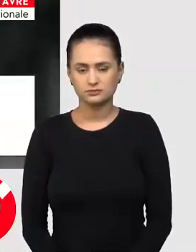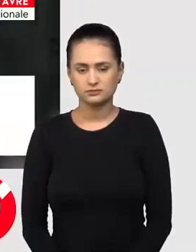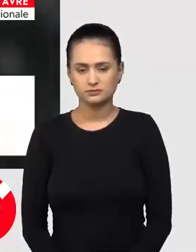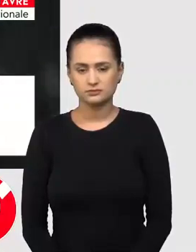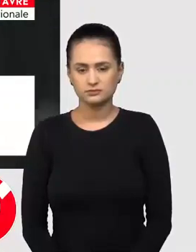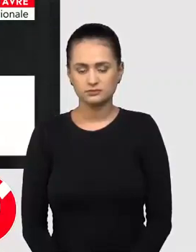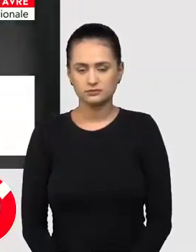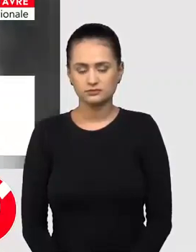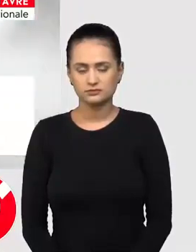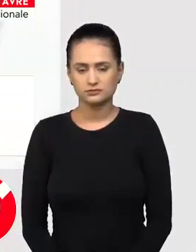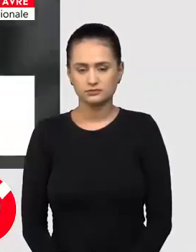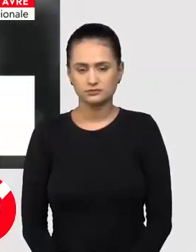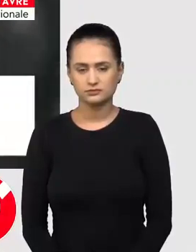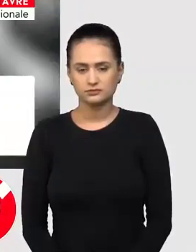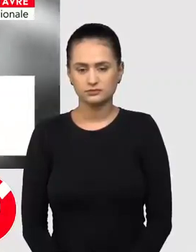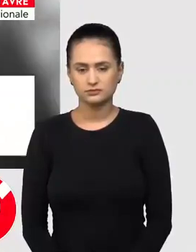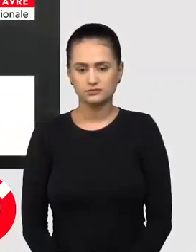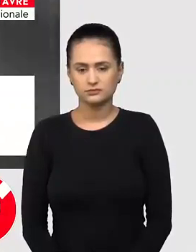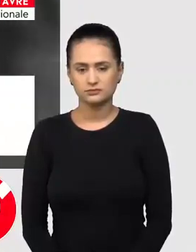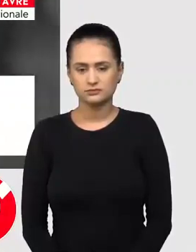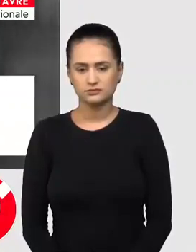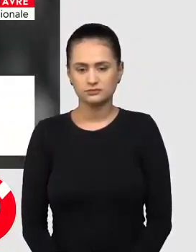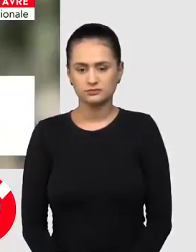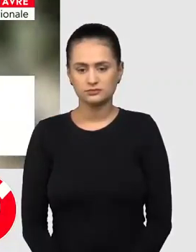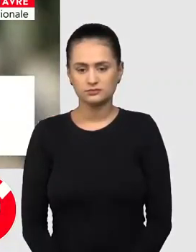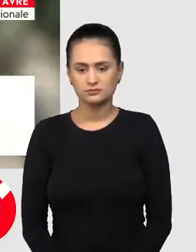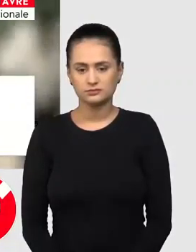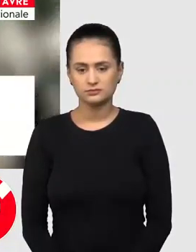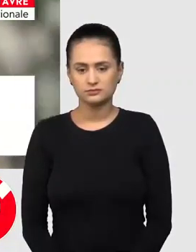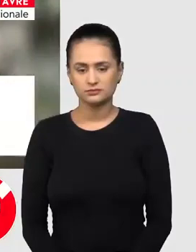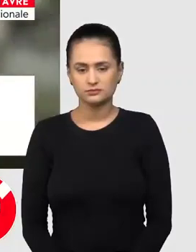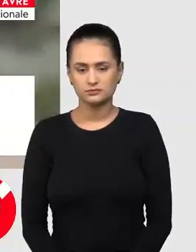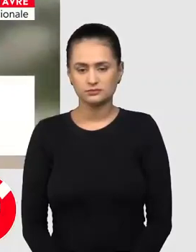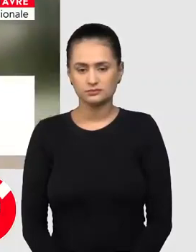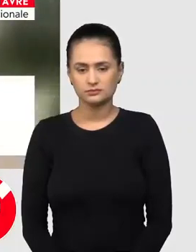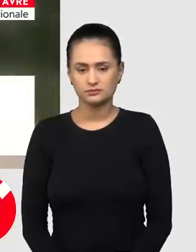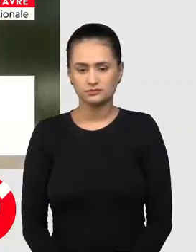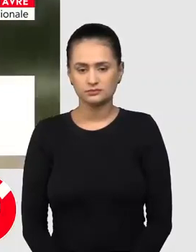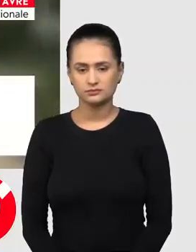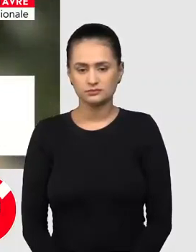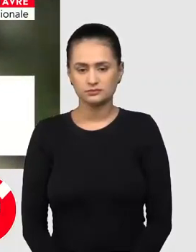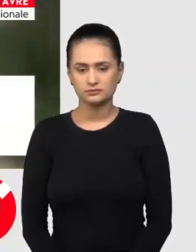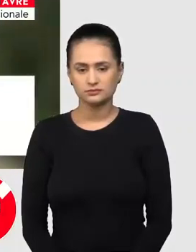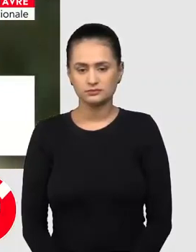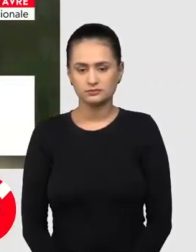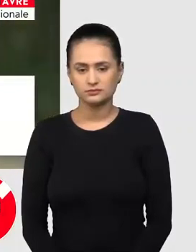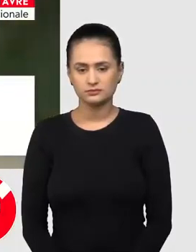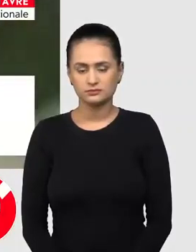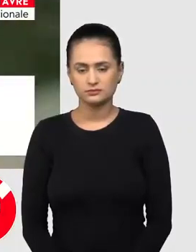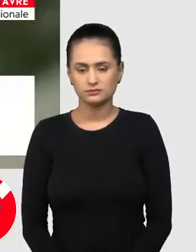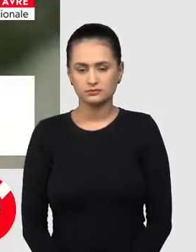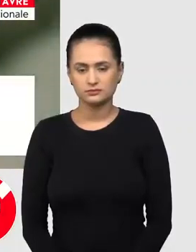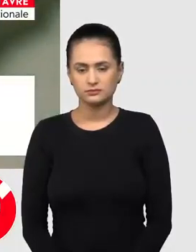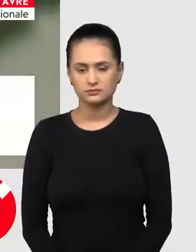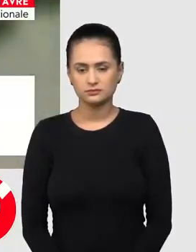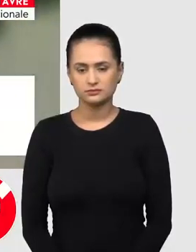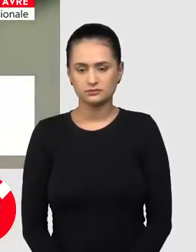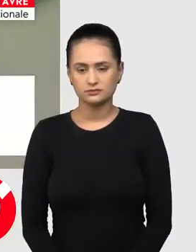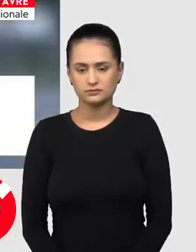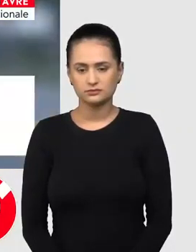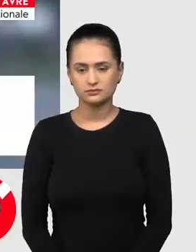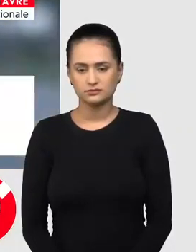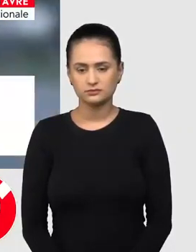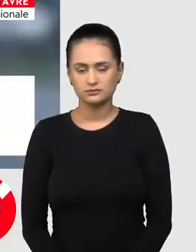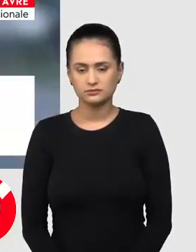continuarea transformării într-un regim cu mână de fier, un regim autoritar. De altfel, vedem